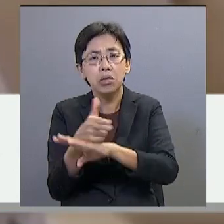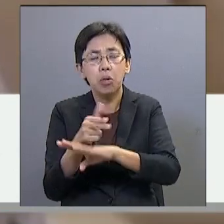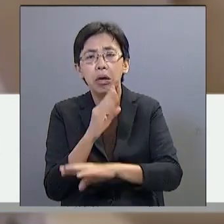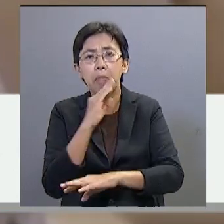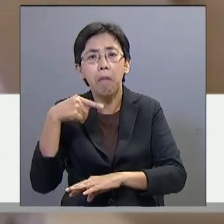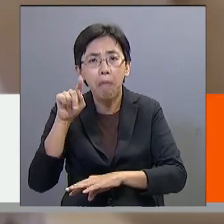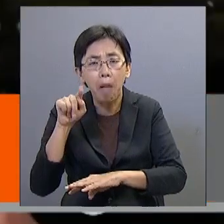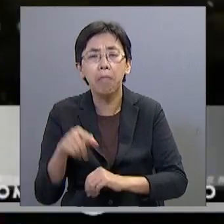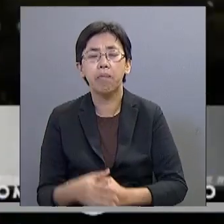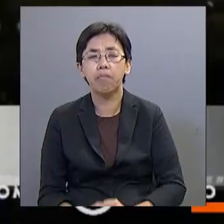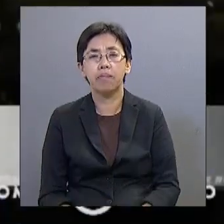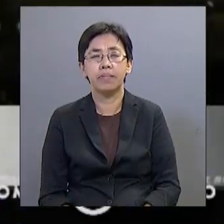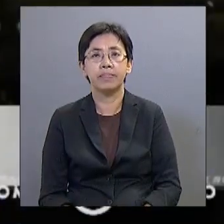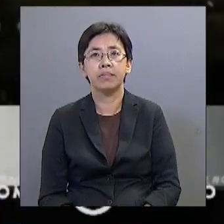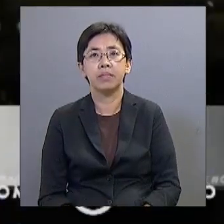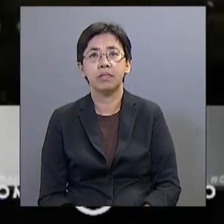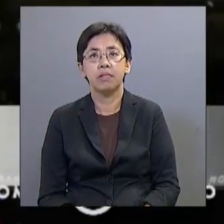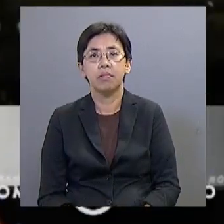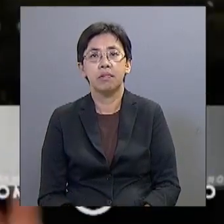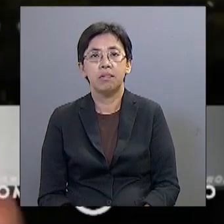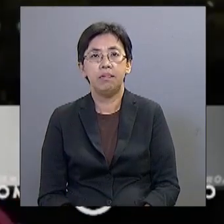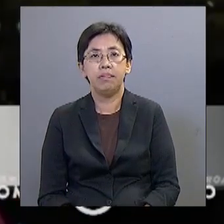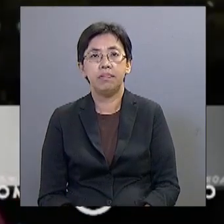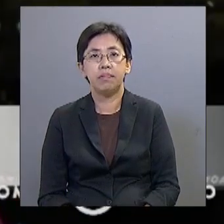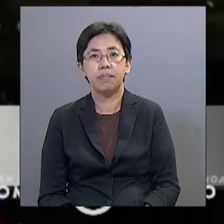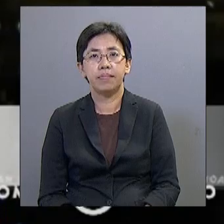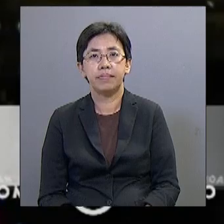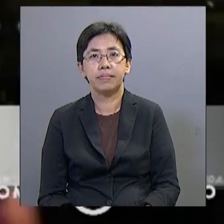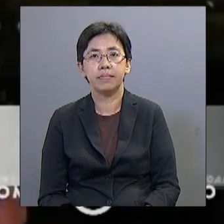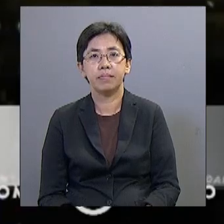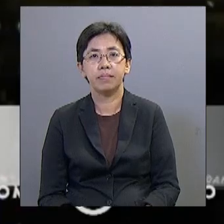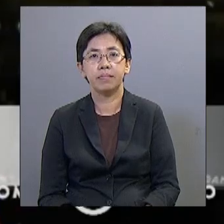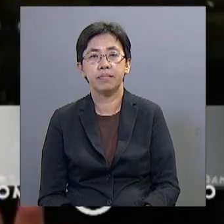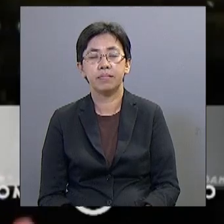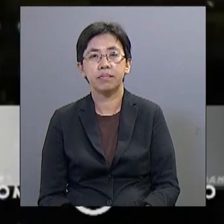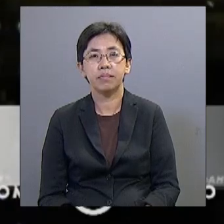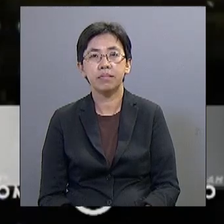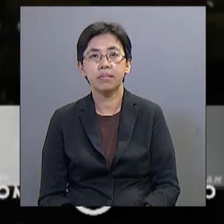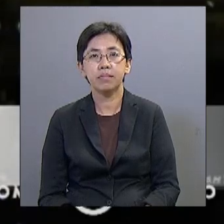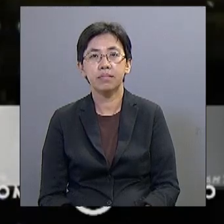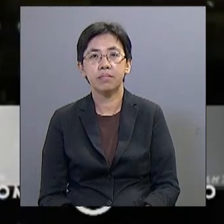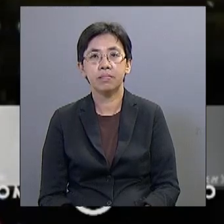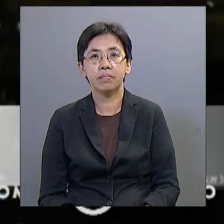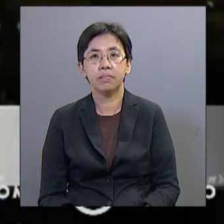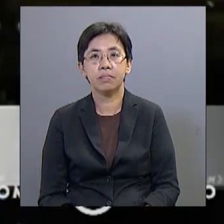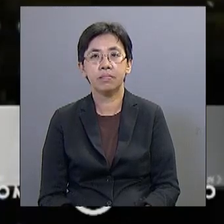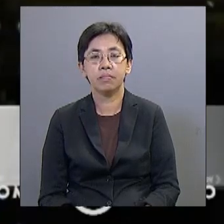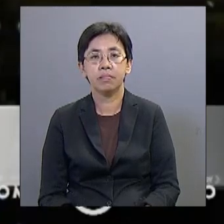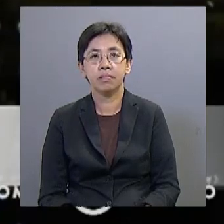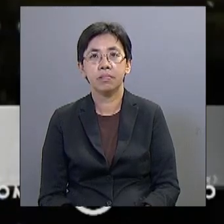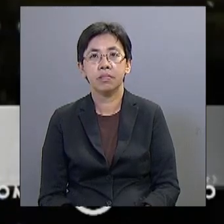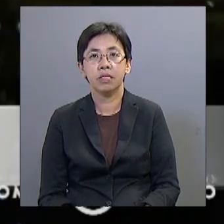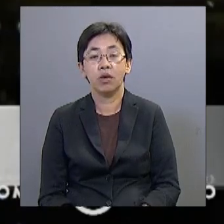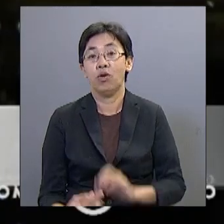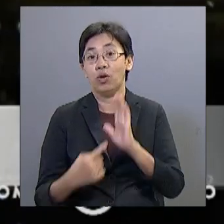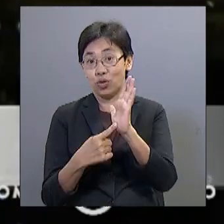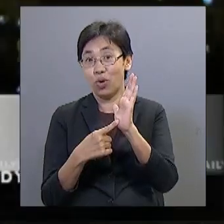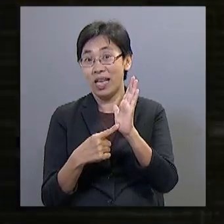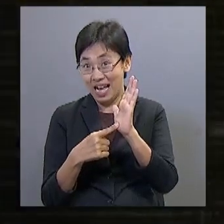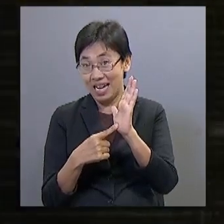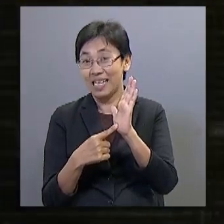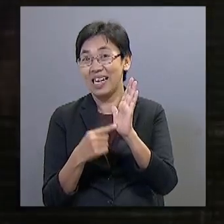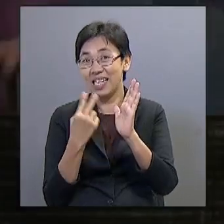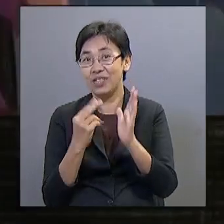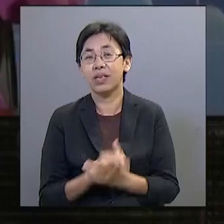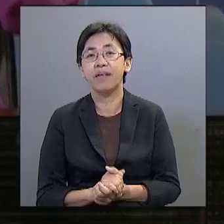ะนก็างนึงเชนยวก